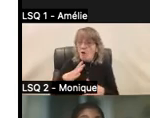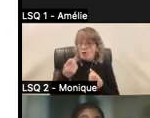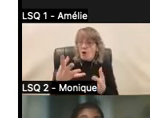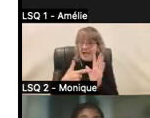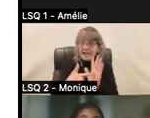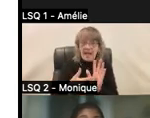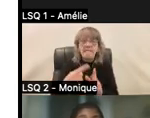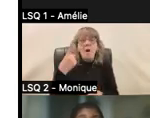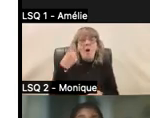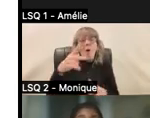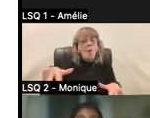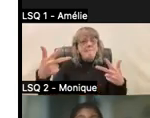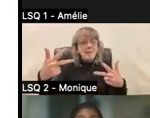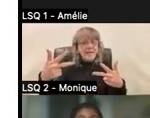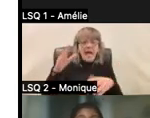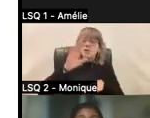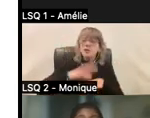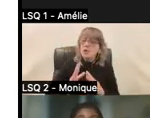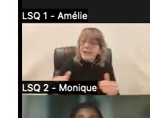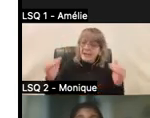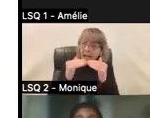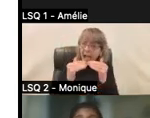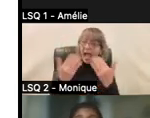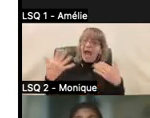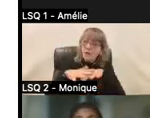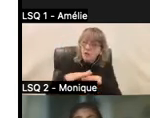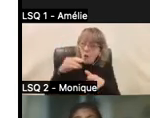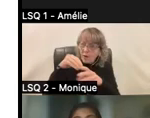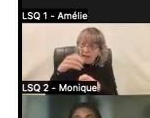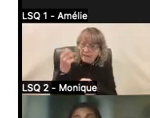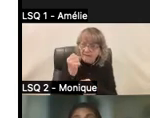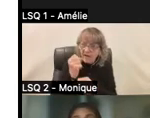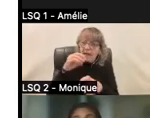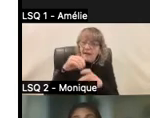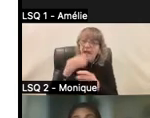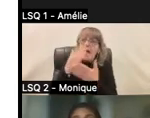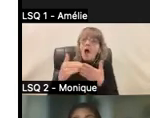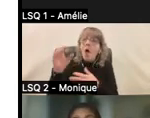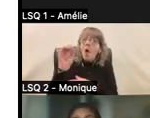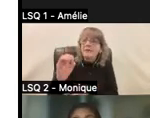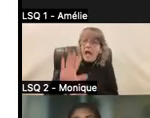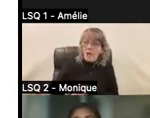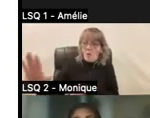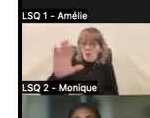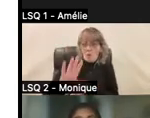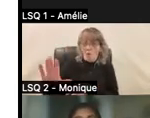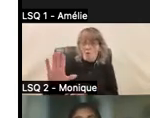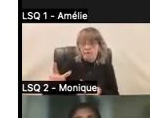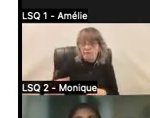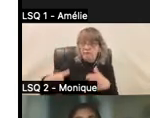avons eu un webinaire sur l'équité et inclusion au travail dans le secteur ontarien de l'établissement, la